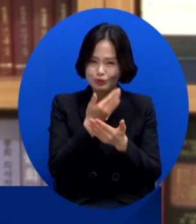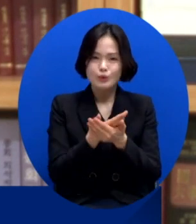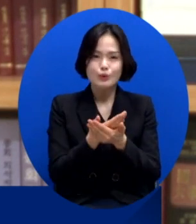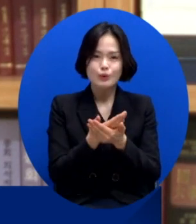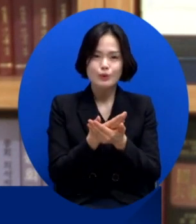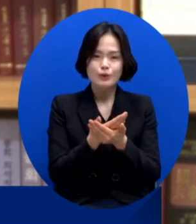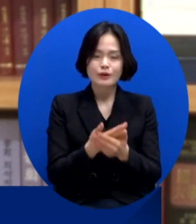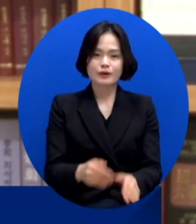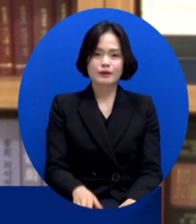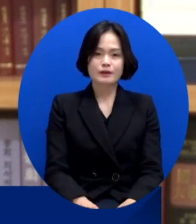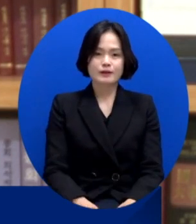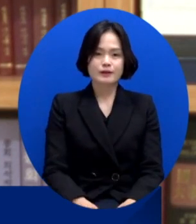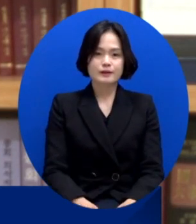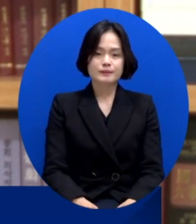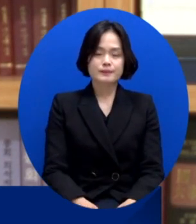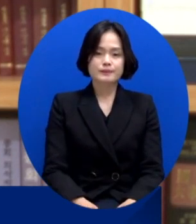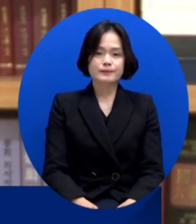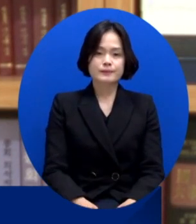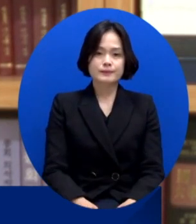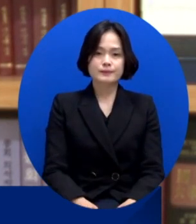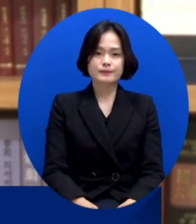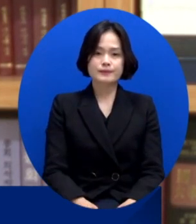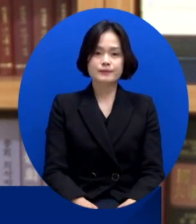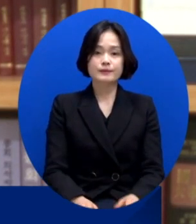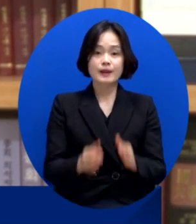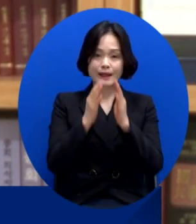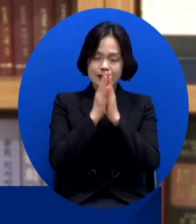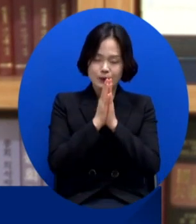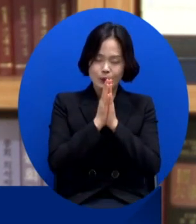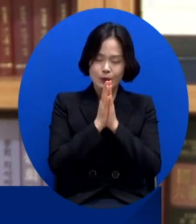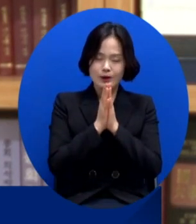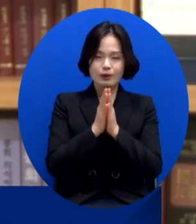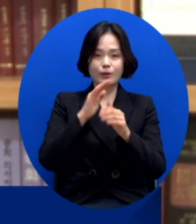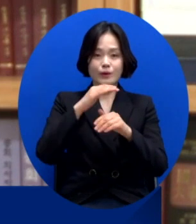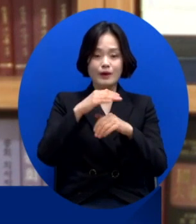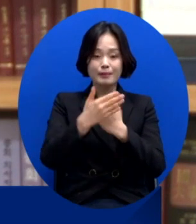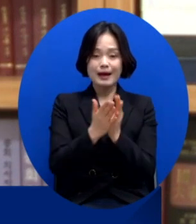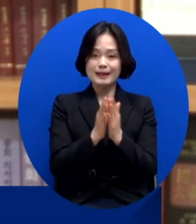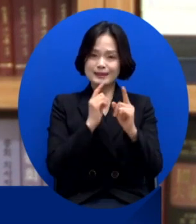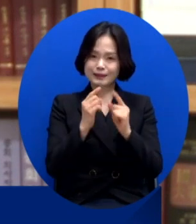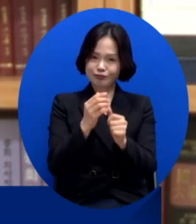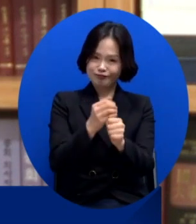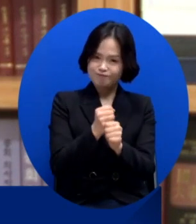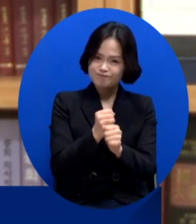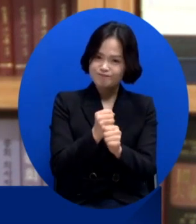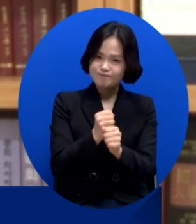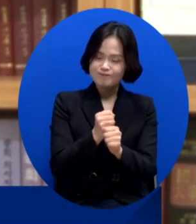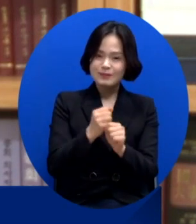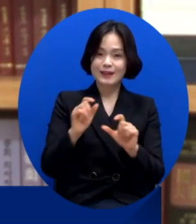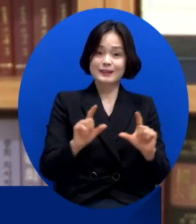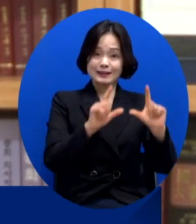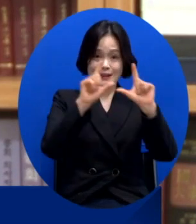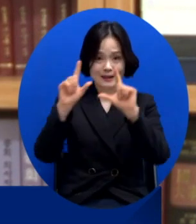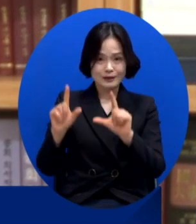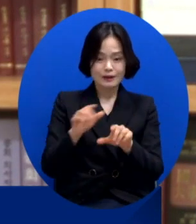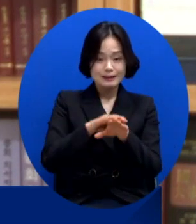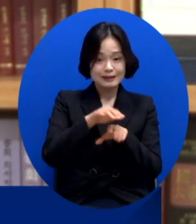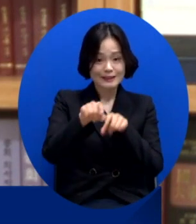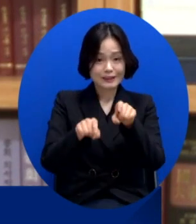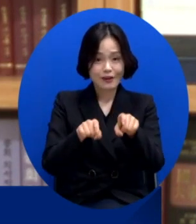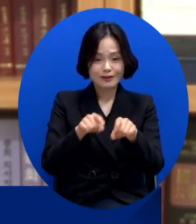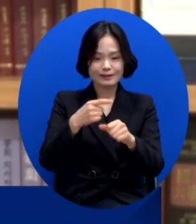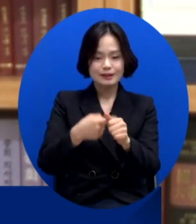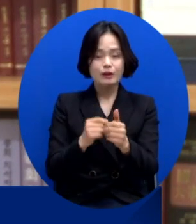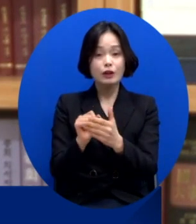같구요 그래서 아 기도하고 말씀 붙잡고 이렇게 환 생활 속에서 열매를 맺어